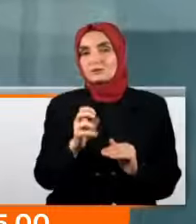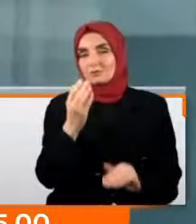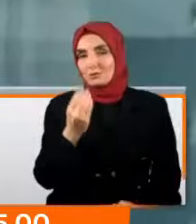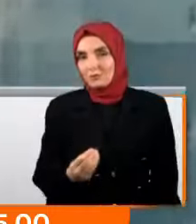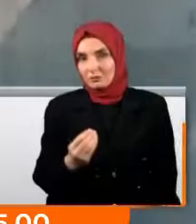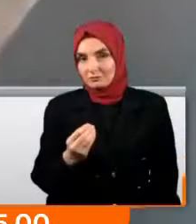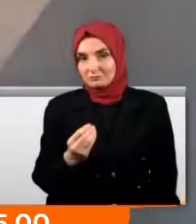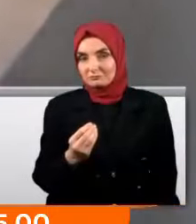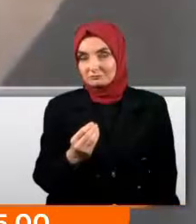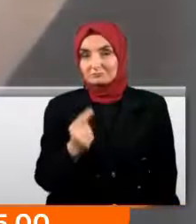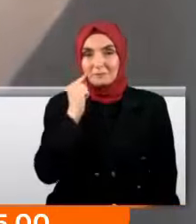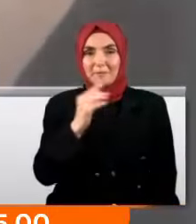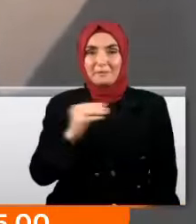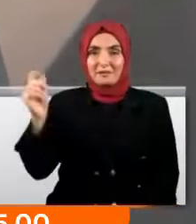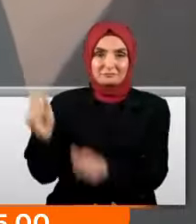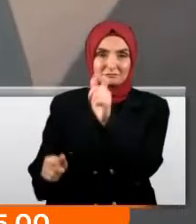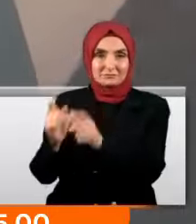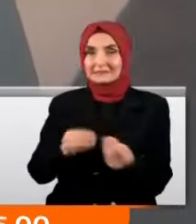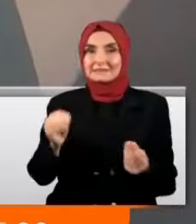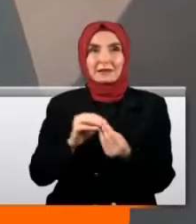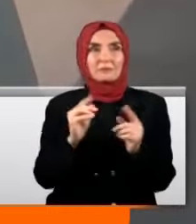zam hesabı da değişti.